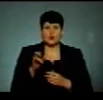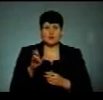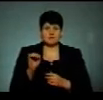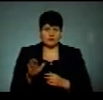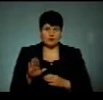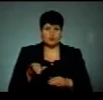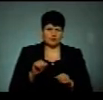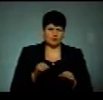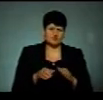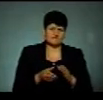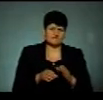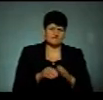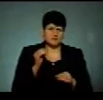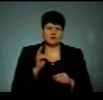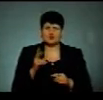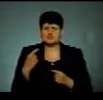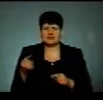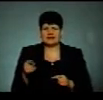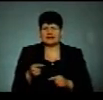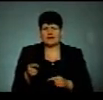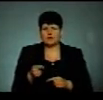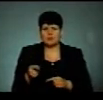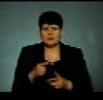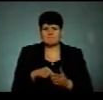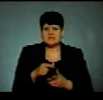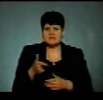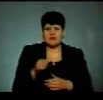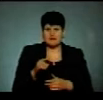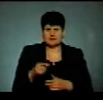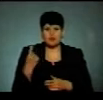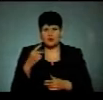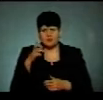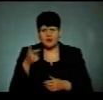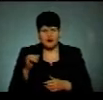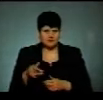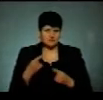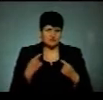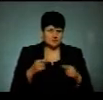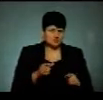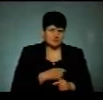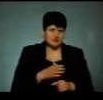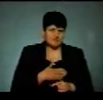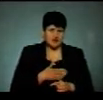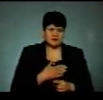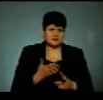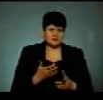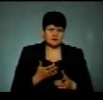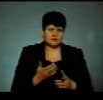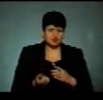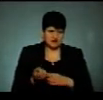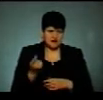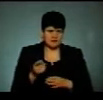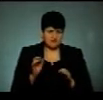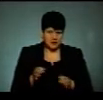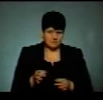вибрати собі якогось іншого постачальника, не Тернопіль, там Мізгаз, не Облгаз, а якийсь інший приватний споживач, який з'явиться на ринку.